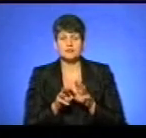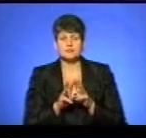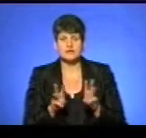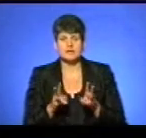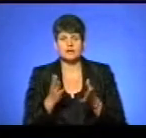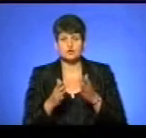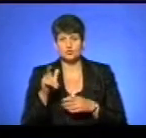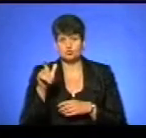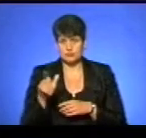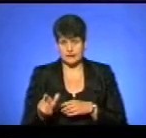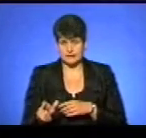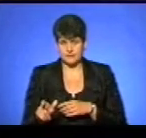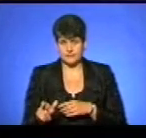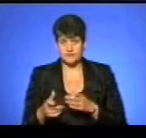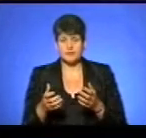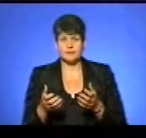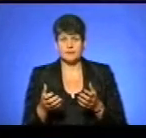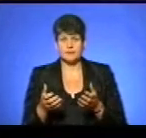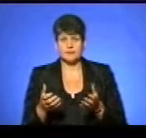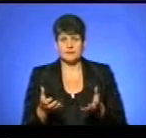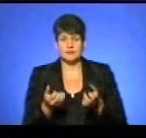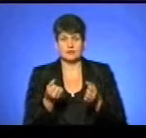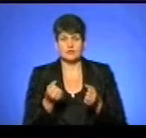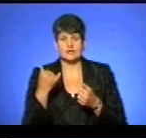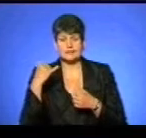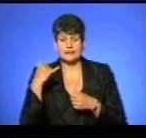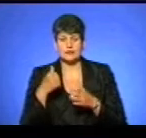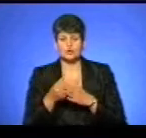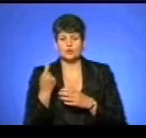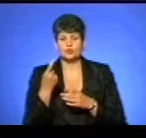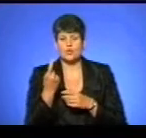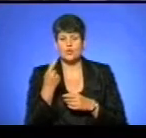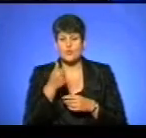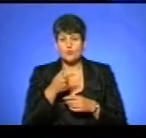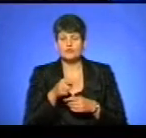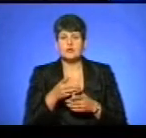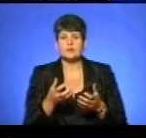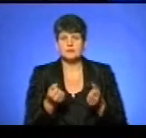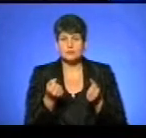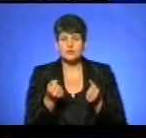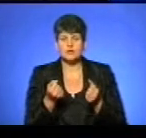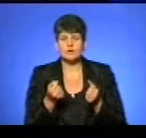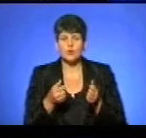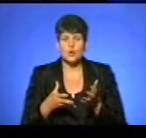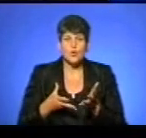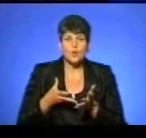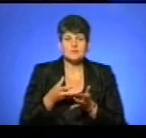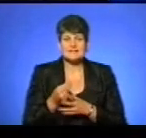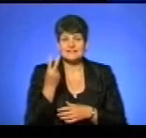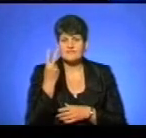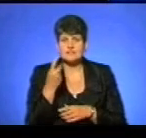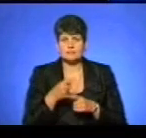якщо людина утримує теля до року господар, то вона отримує компенсацію 2,5